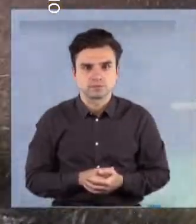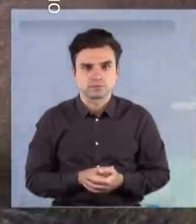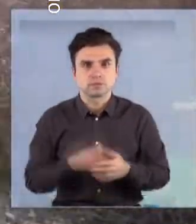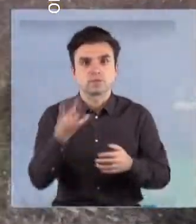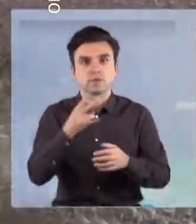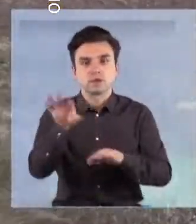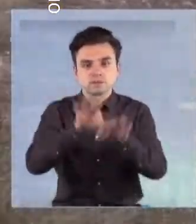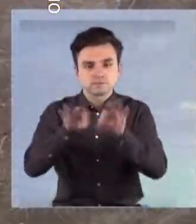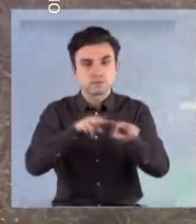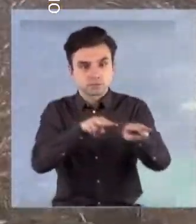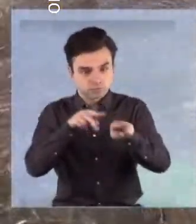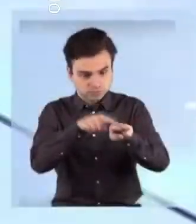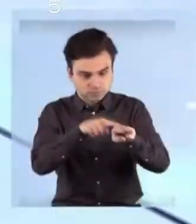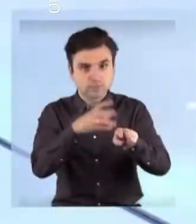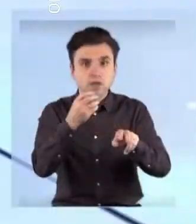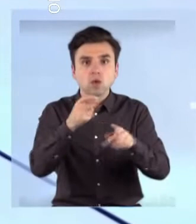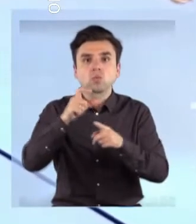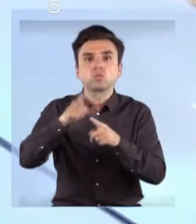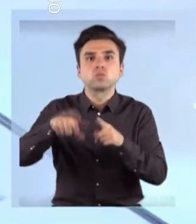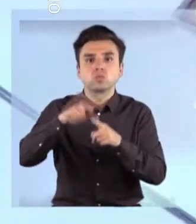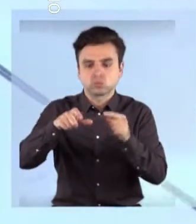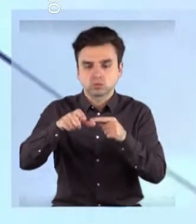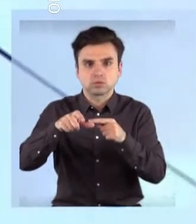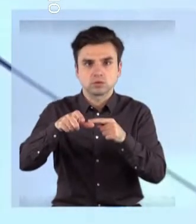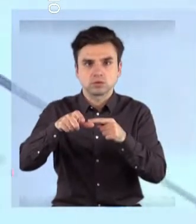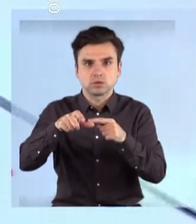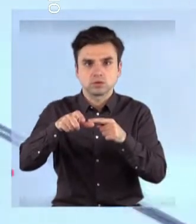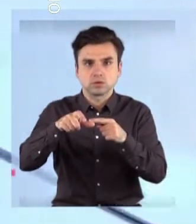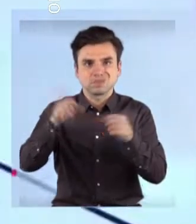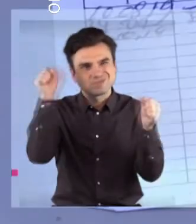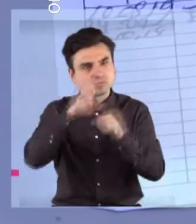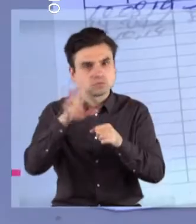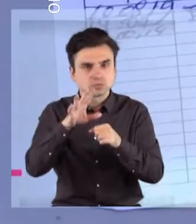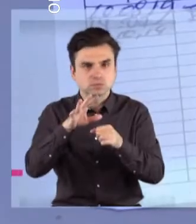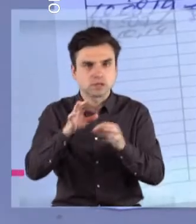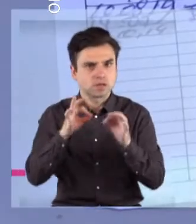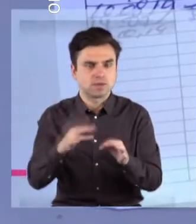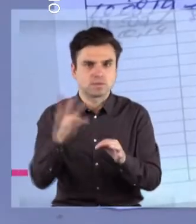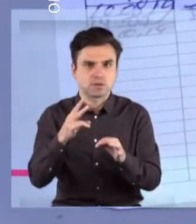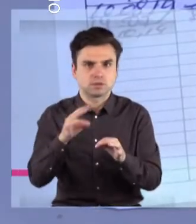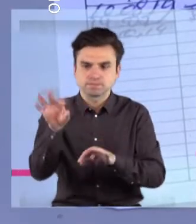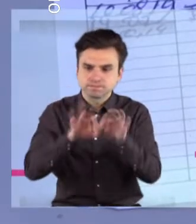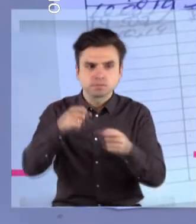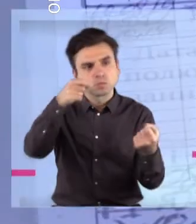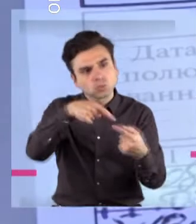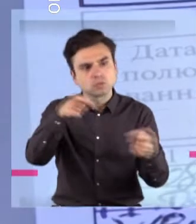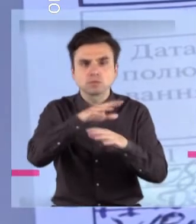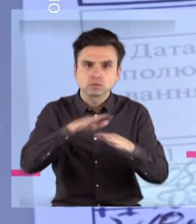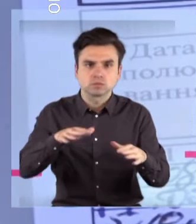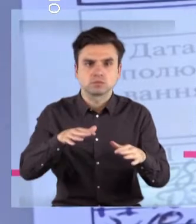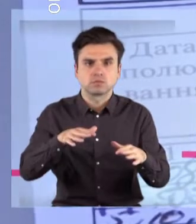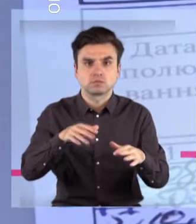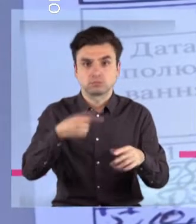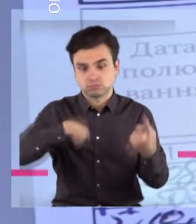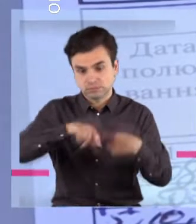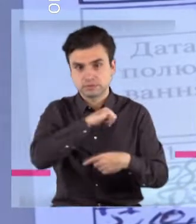полювання – одні з найголовніших. Це необхідна документація. А саме відстрільний документ, посвідчення мисливця, контрольна